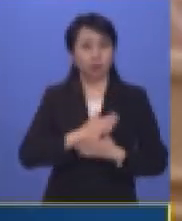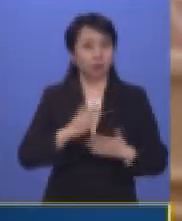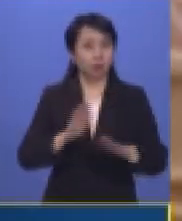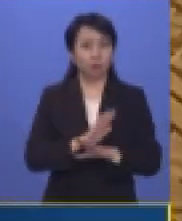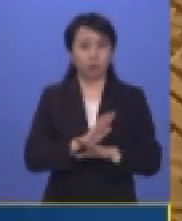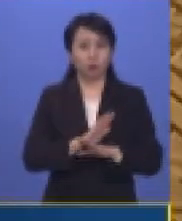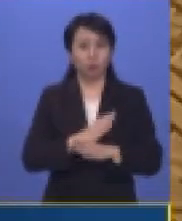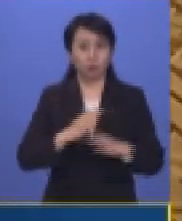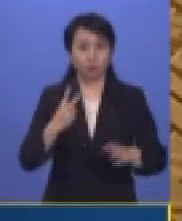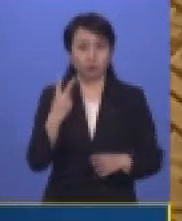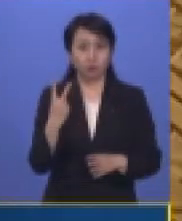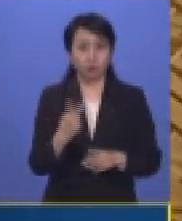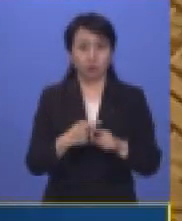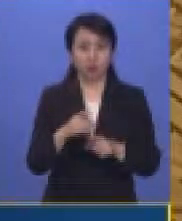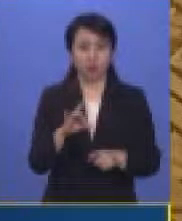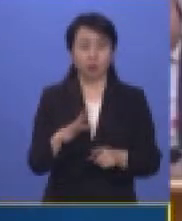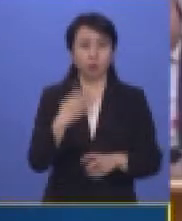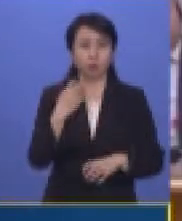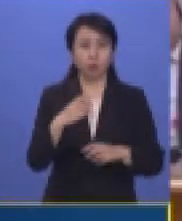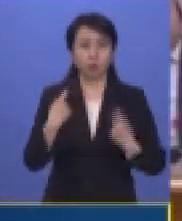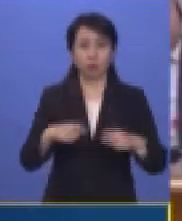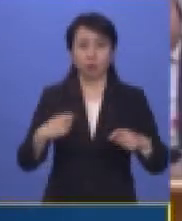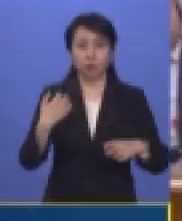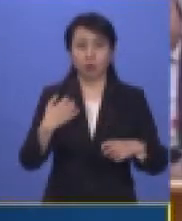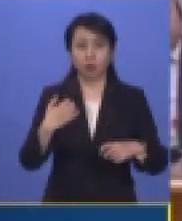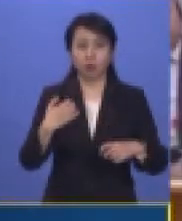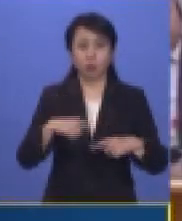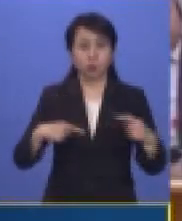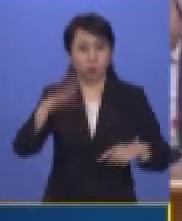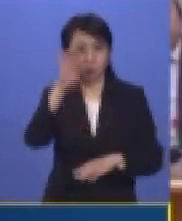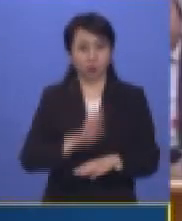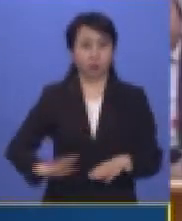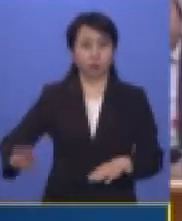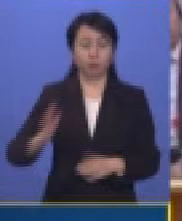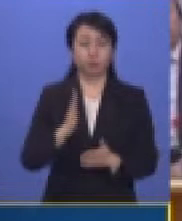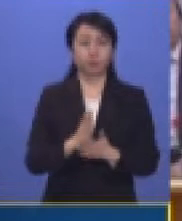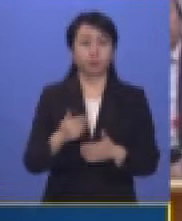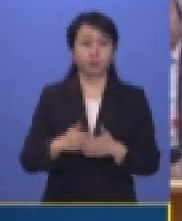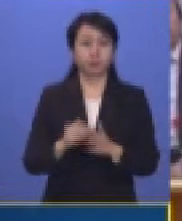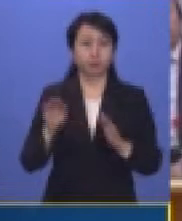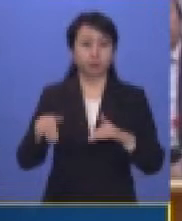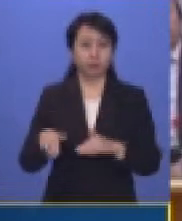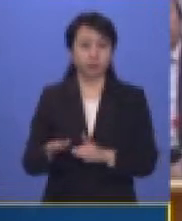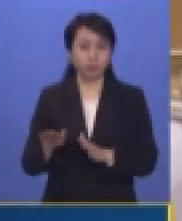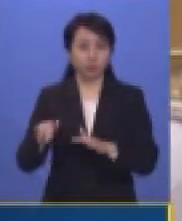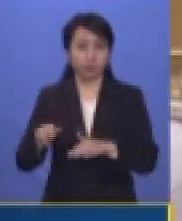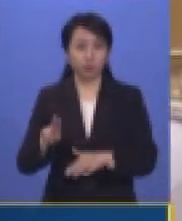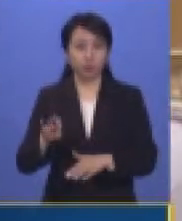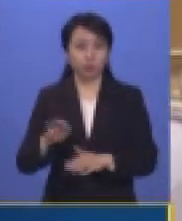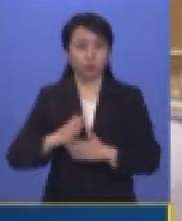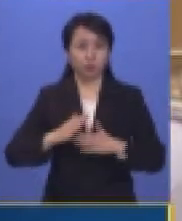месяцев, увеличились в 2,5 раза. Между тем, торговля с другими государствами, расположенными вблизи Каспийского